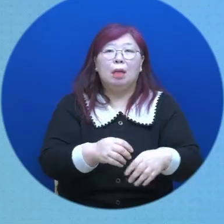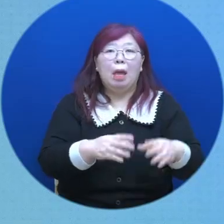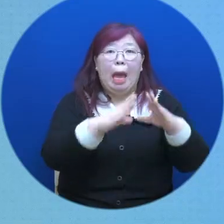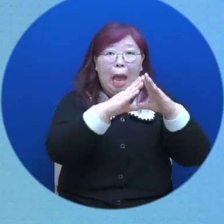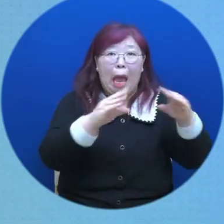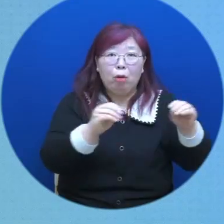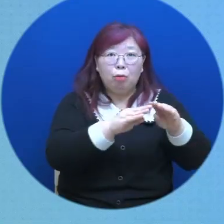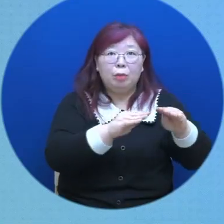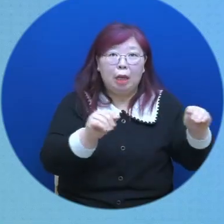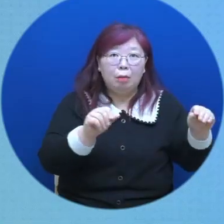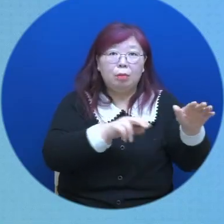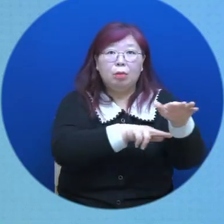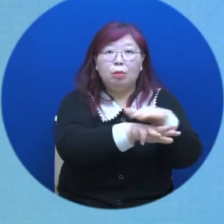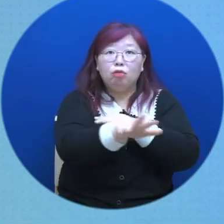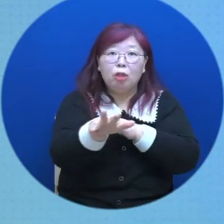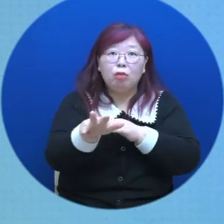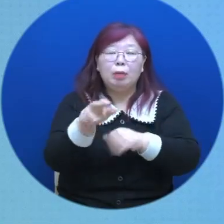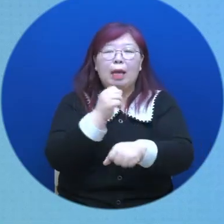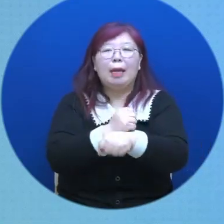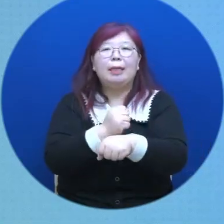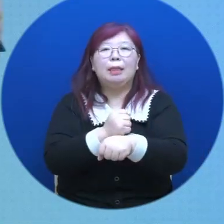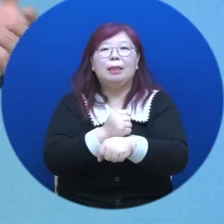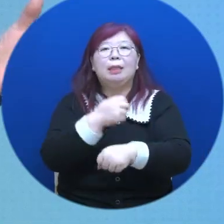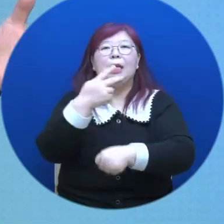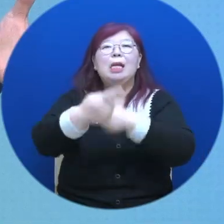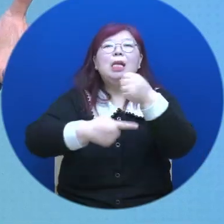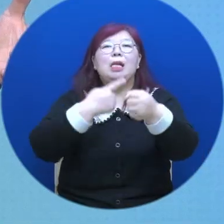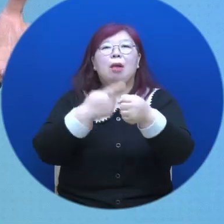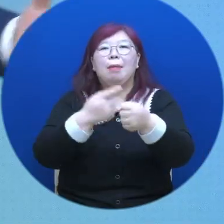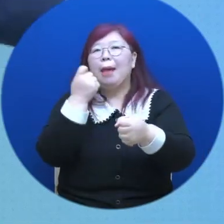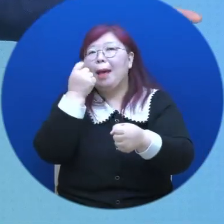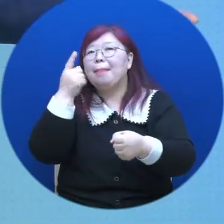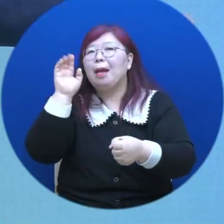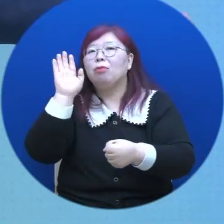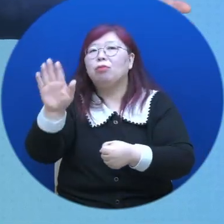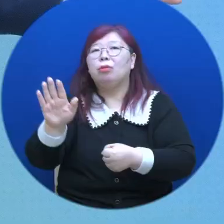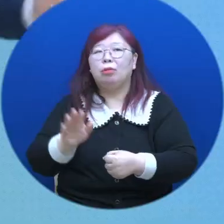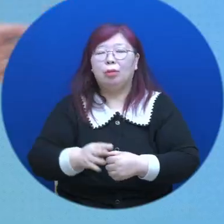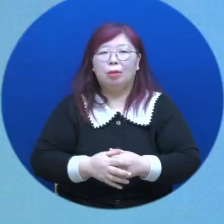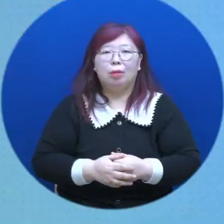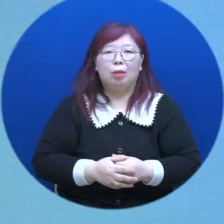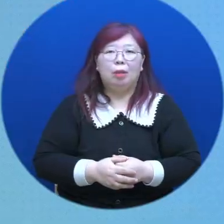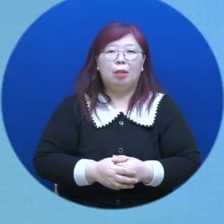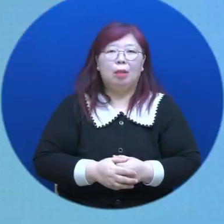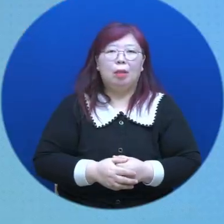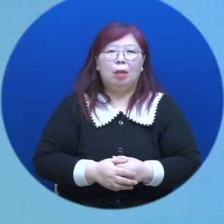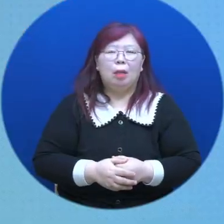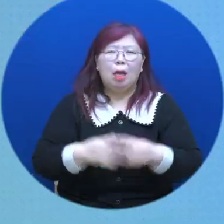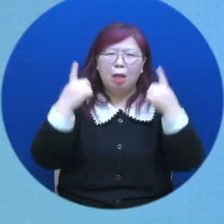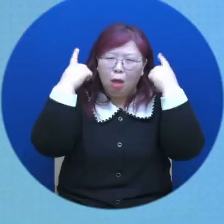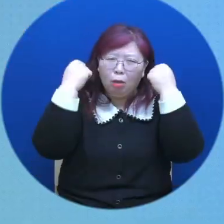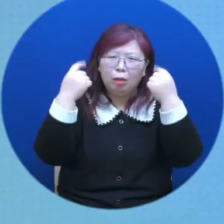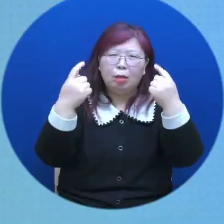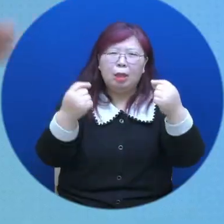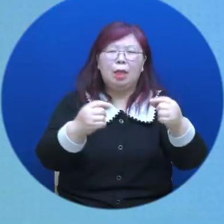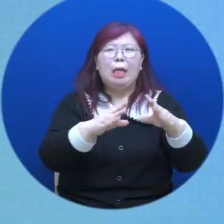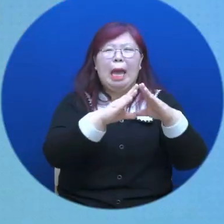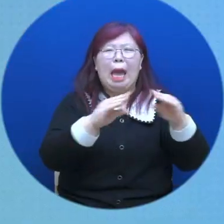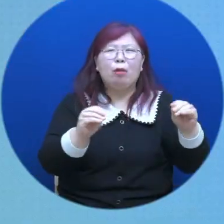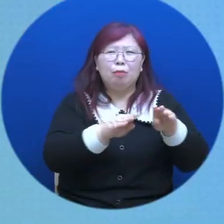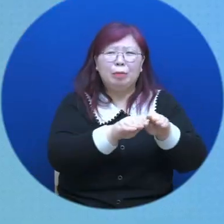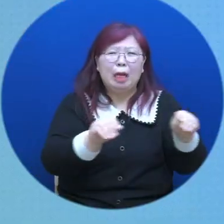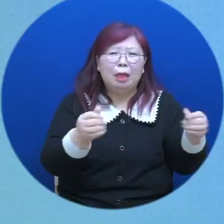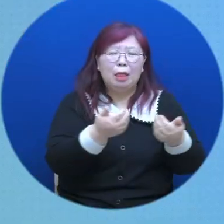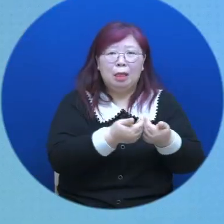지 1년 한 달이 지난 지금인데 무슨 말이에요? 여전히 애굽 땅을 떠나왔지만